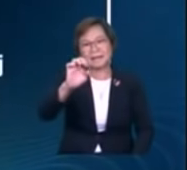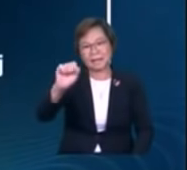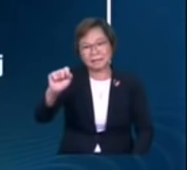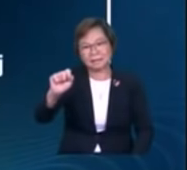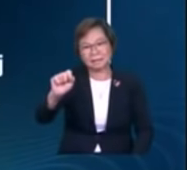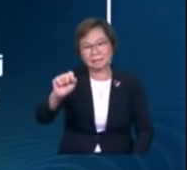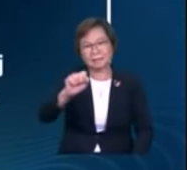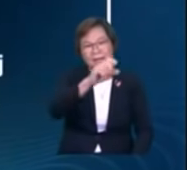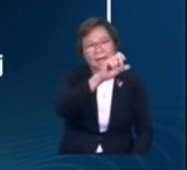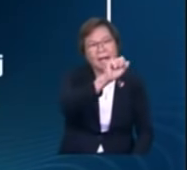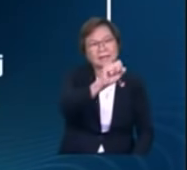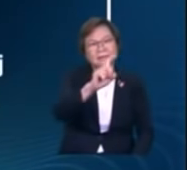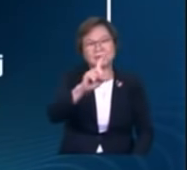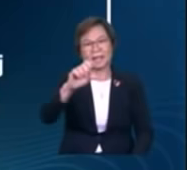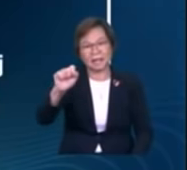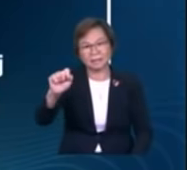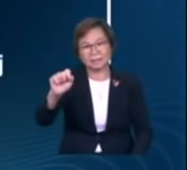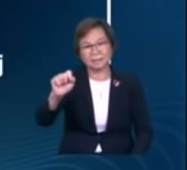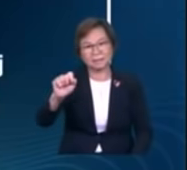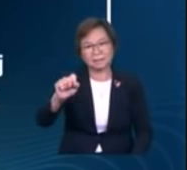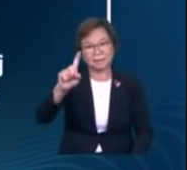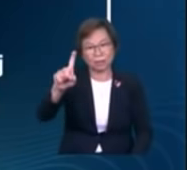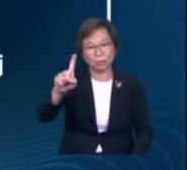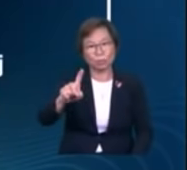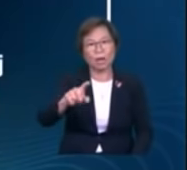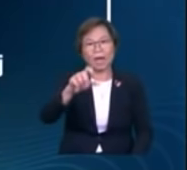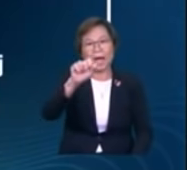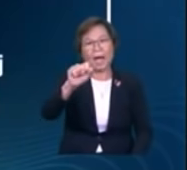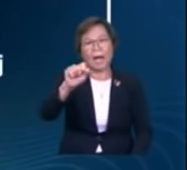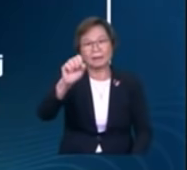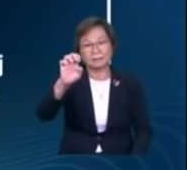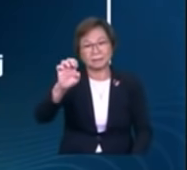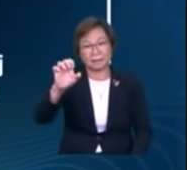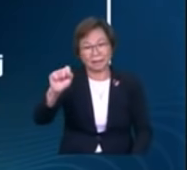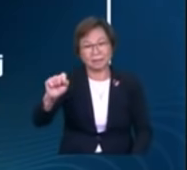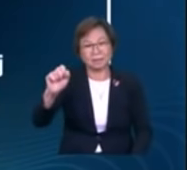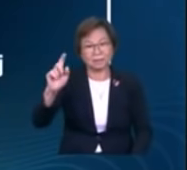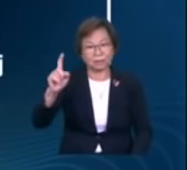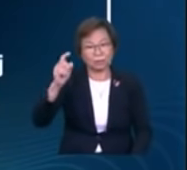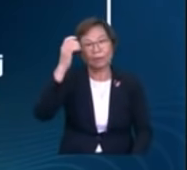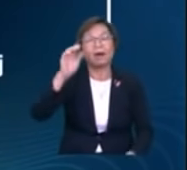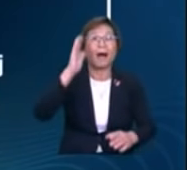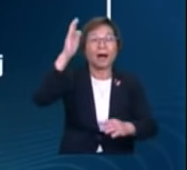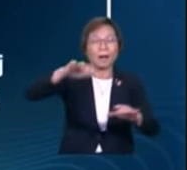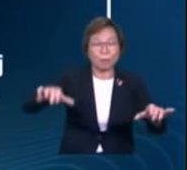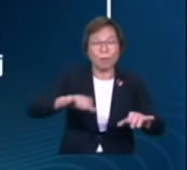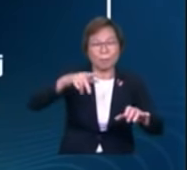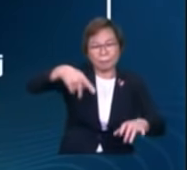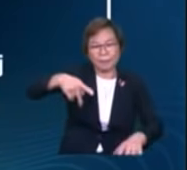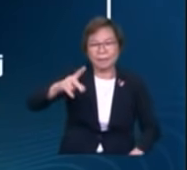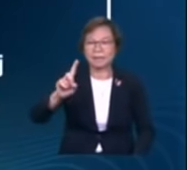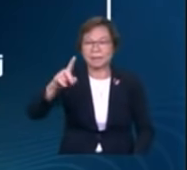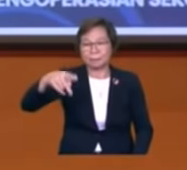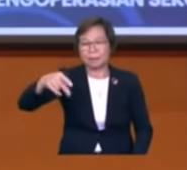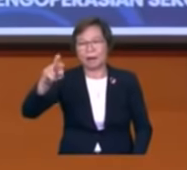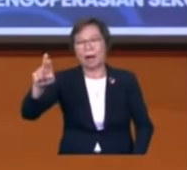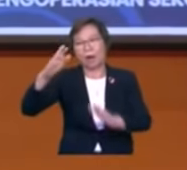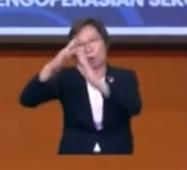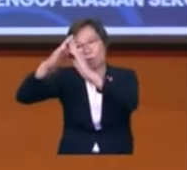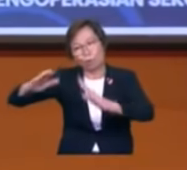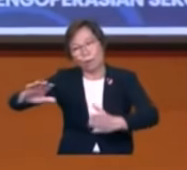tombol satu demi satu murai ini akan laksanakan pdpa di rumah